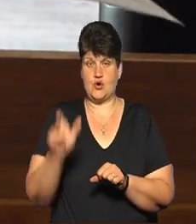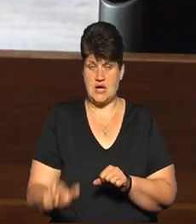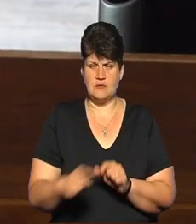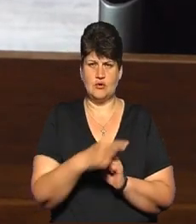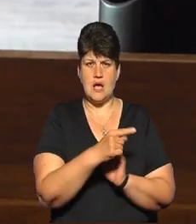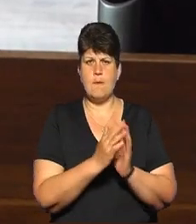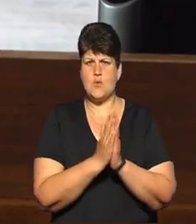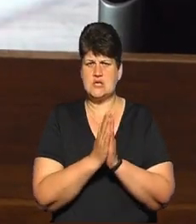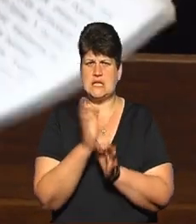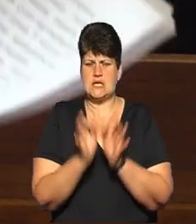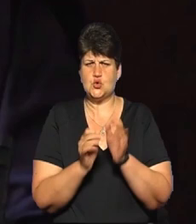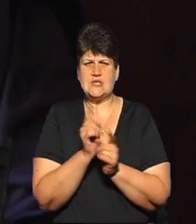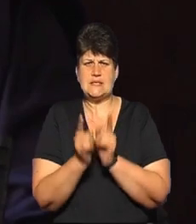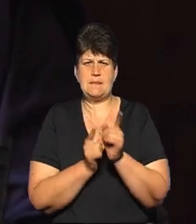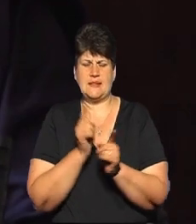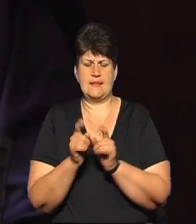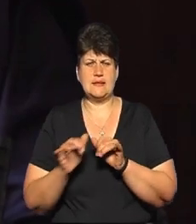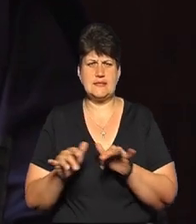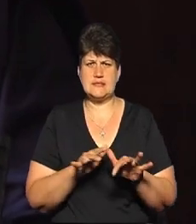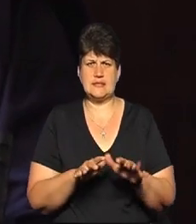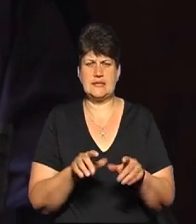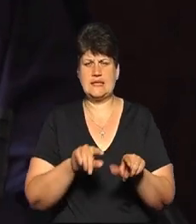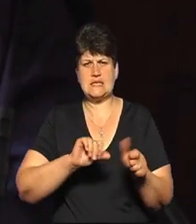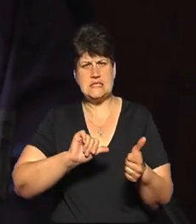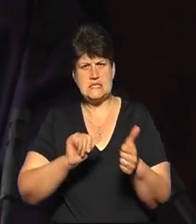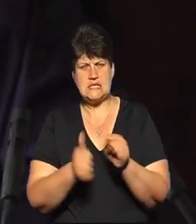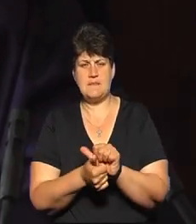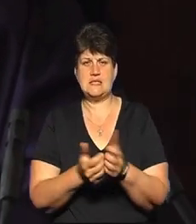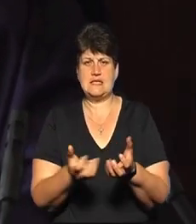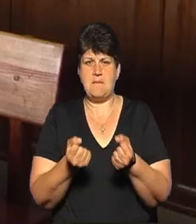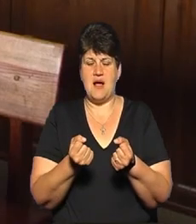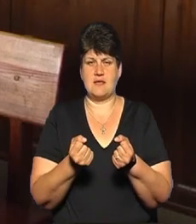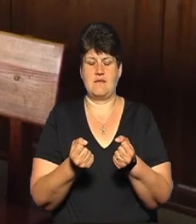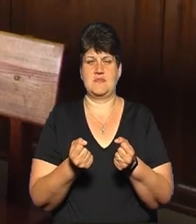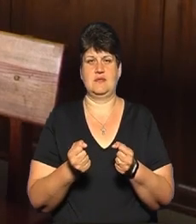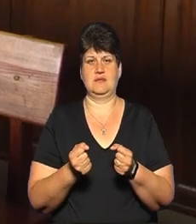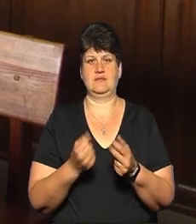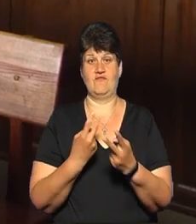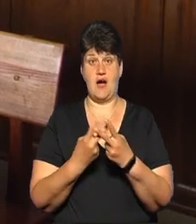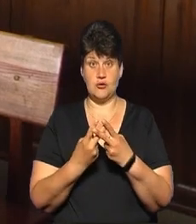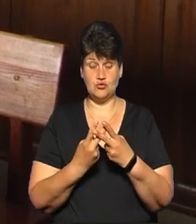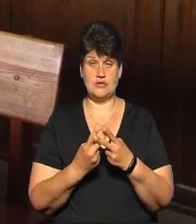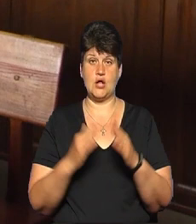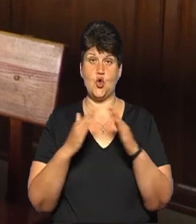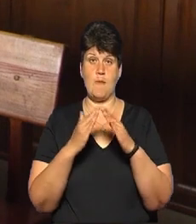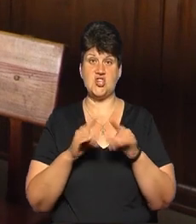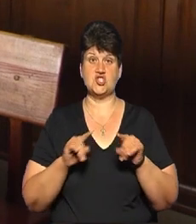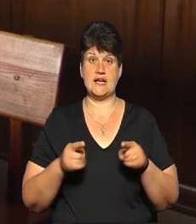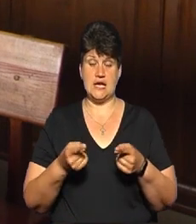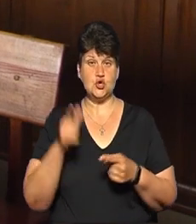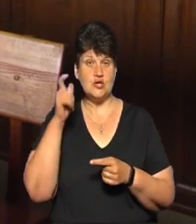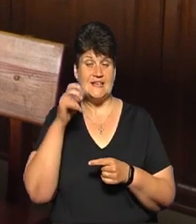суд змінити запобіжний захід замість тримання під вартою на домашній арешт. По-перше, в СІЗО Чортківське не